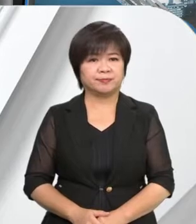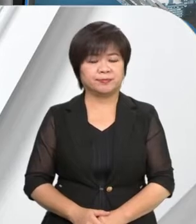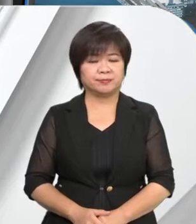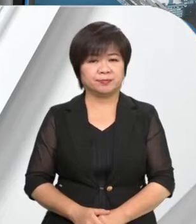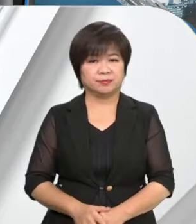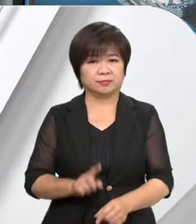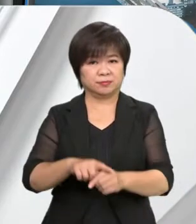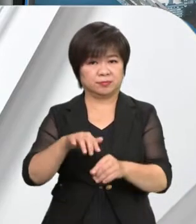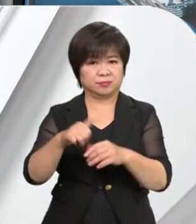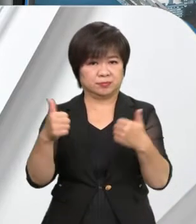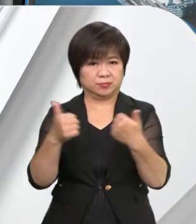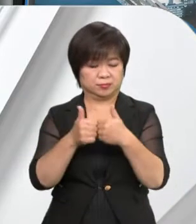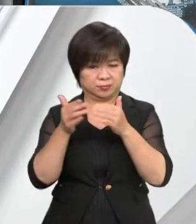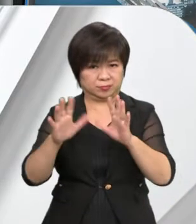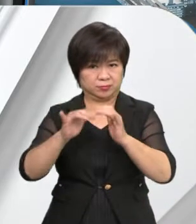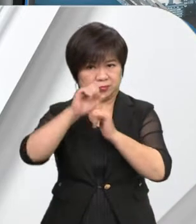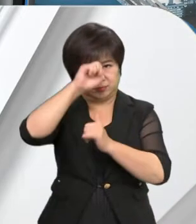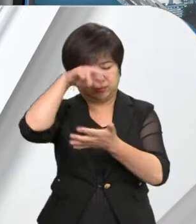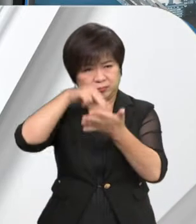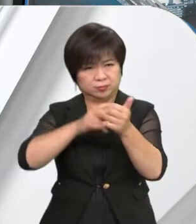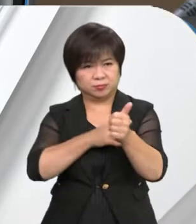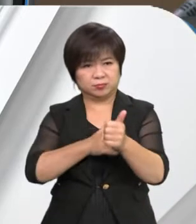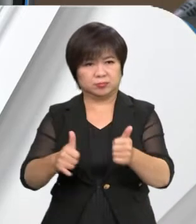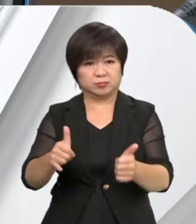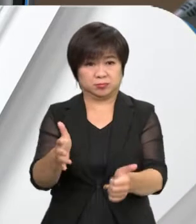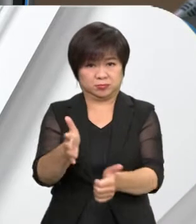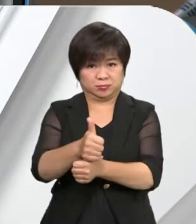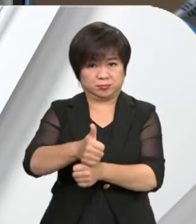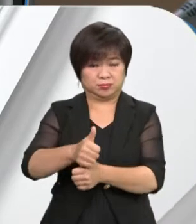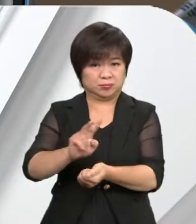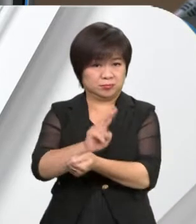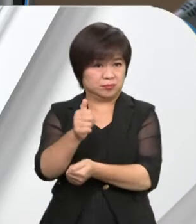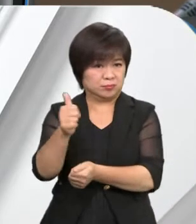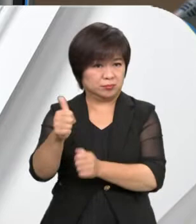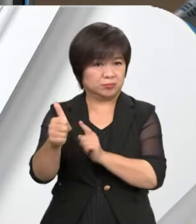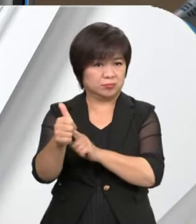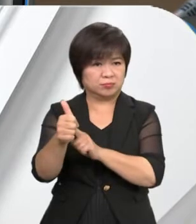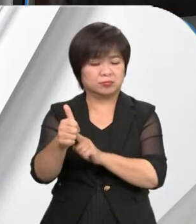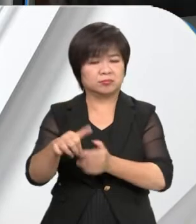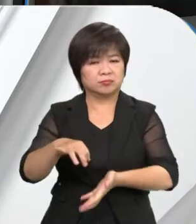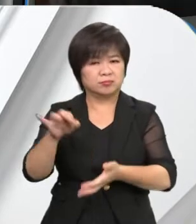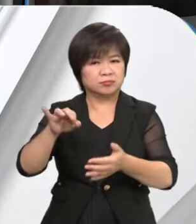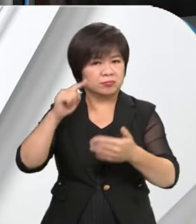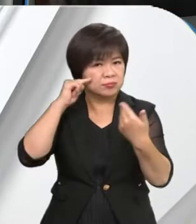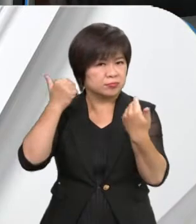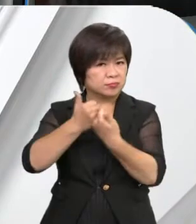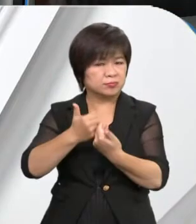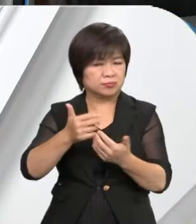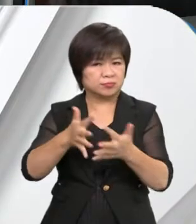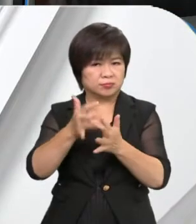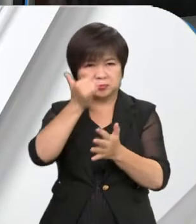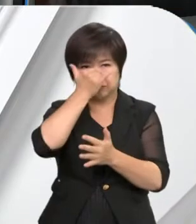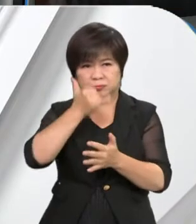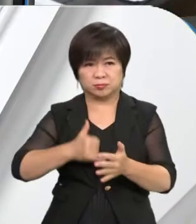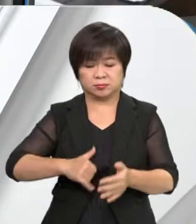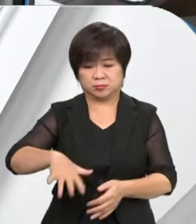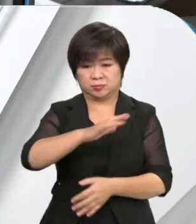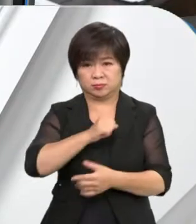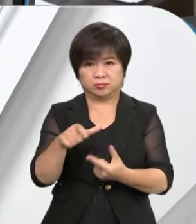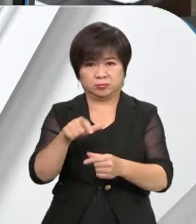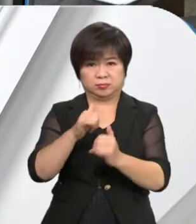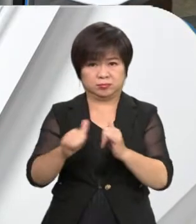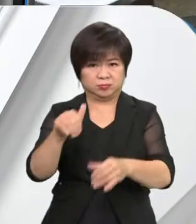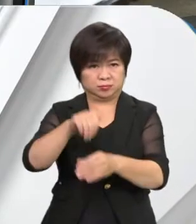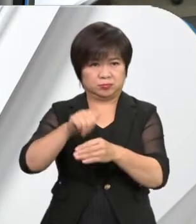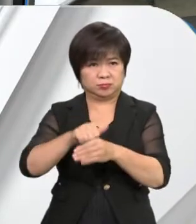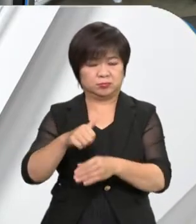中央政府召集针对国民党立委党团总召林维洲两项所提的反来住全国是公民投票案